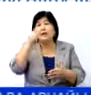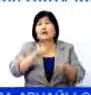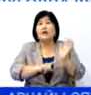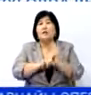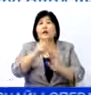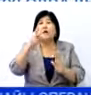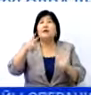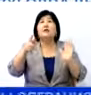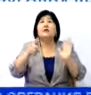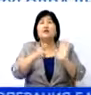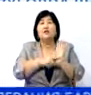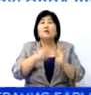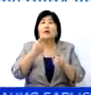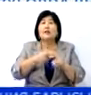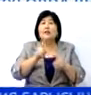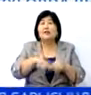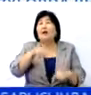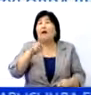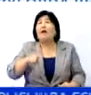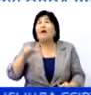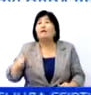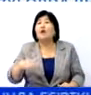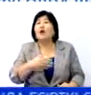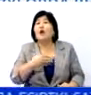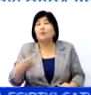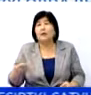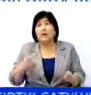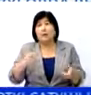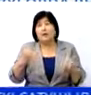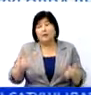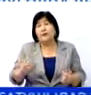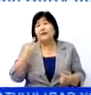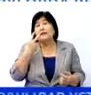бастап 27 мыңнан астам азаматтар тартылды. Қазіргі таңда